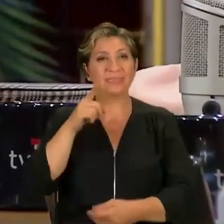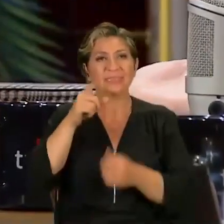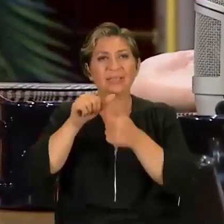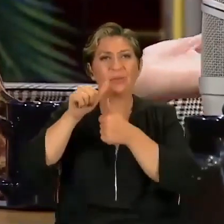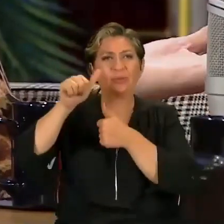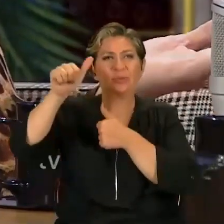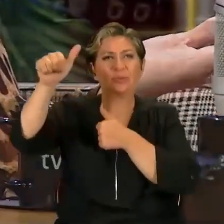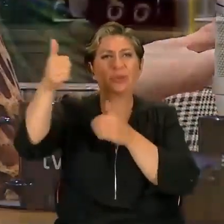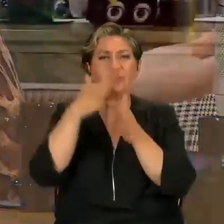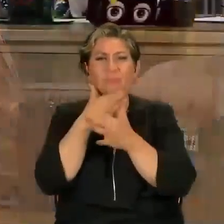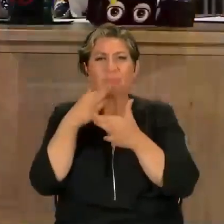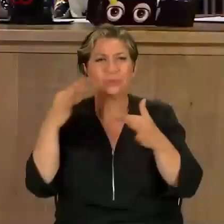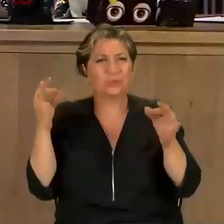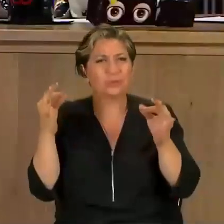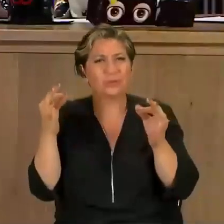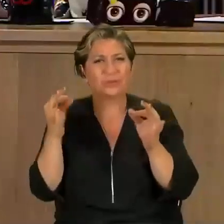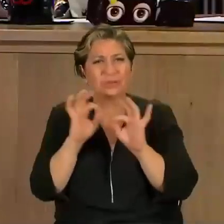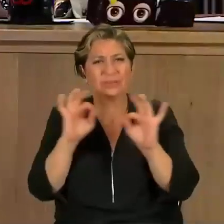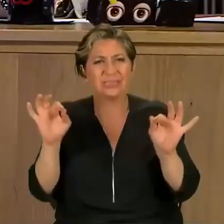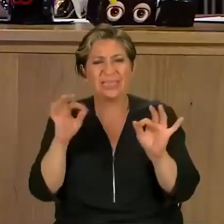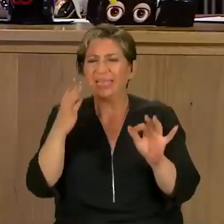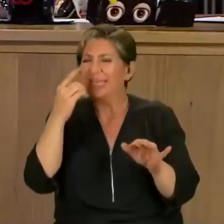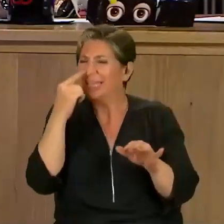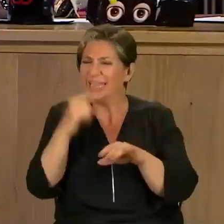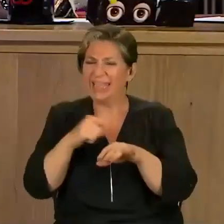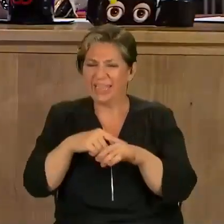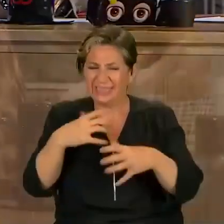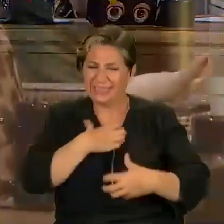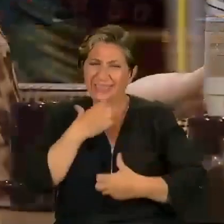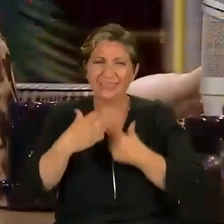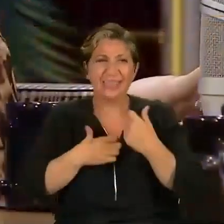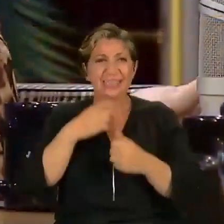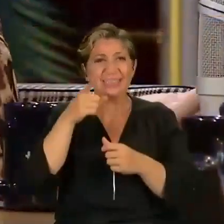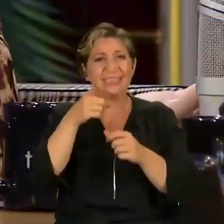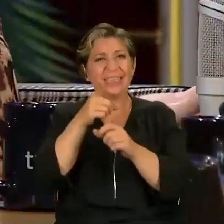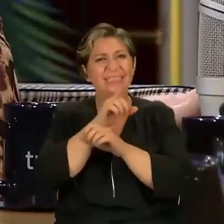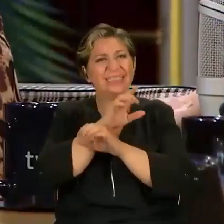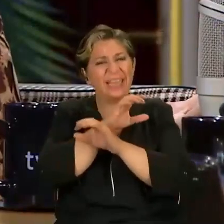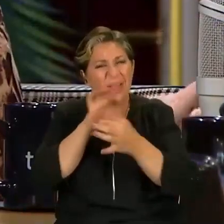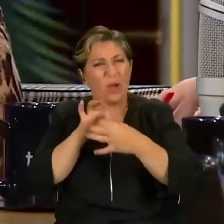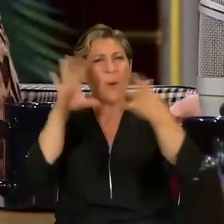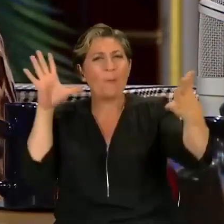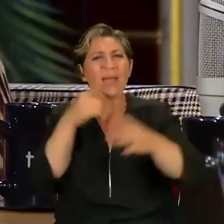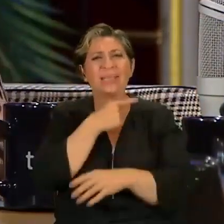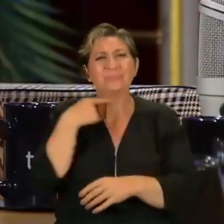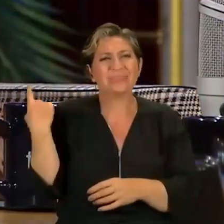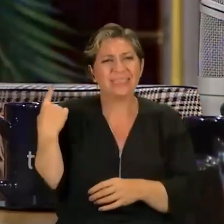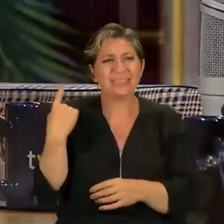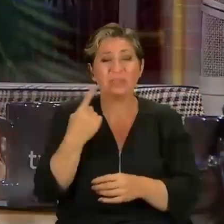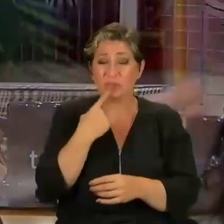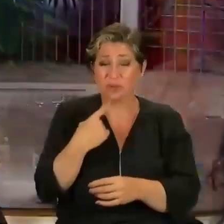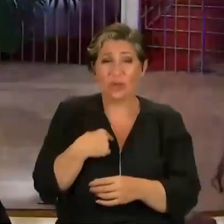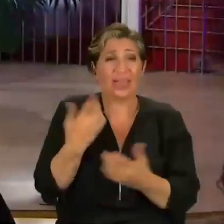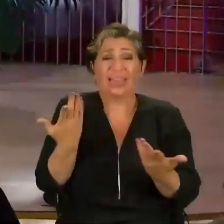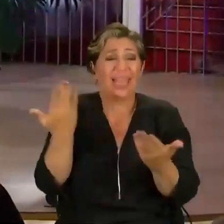Senden uzakta mutsuz, inan derbederim ben. Senden kopmak imkansız,